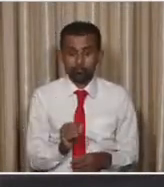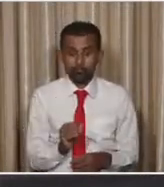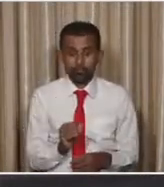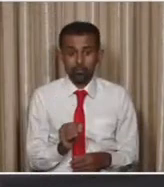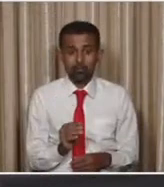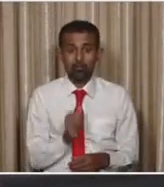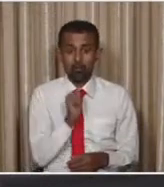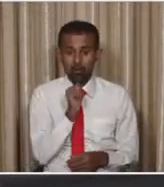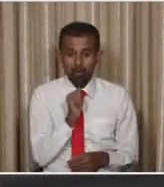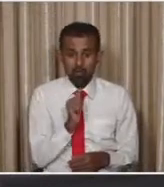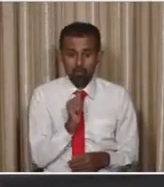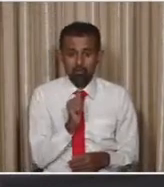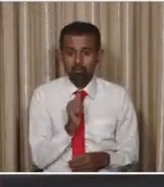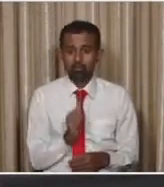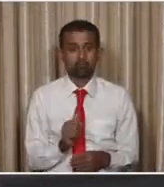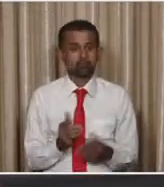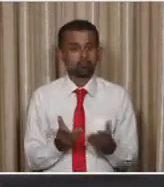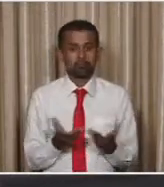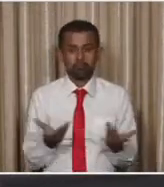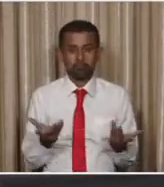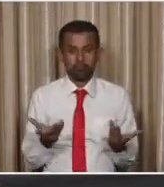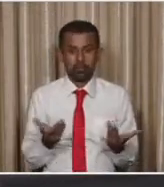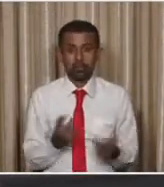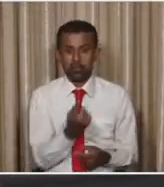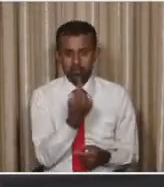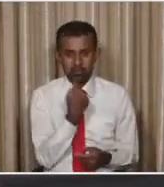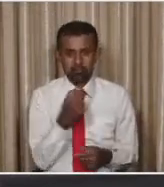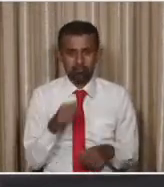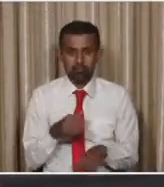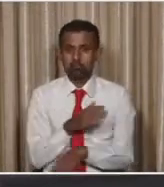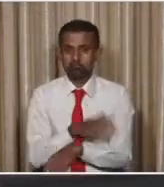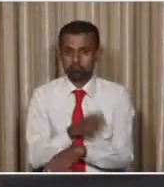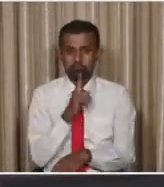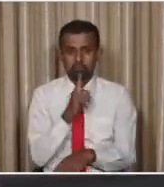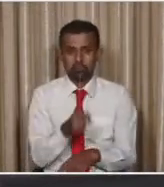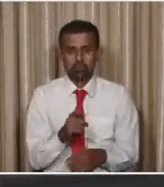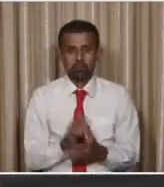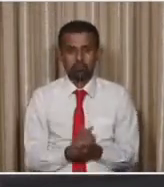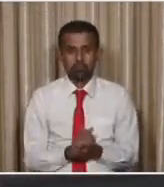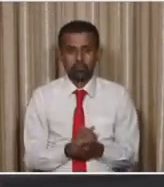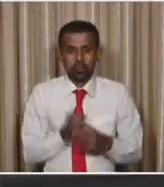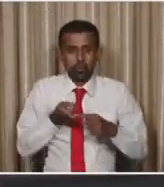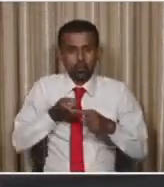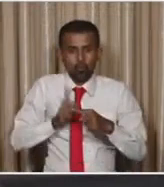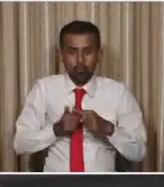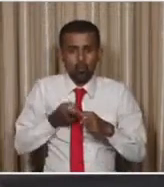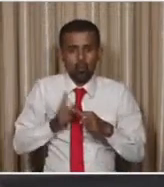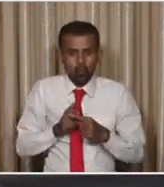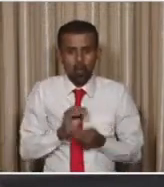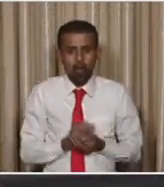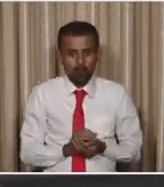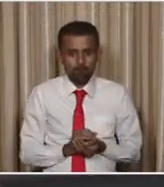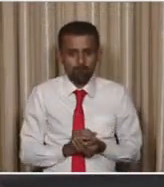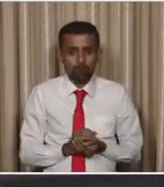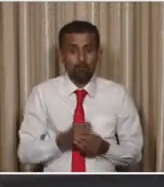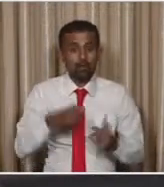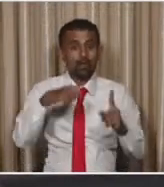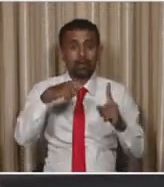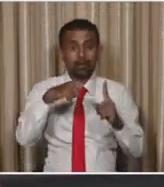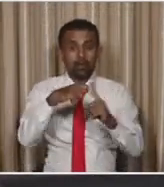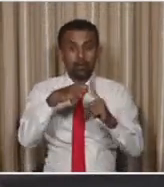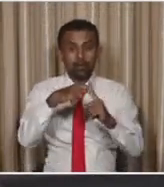මහ පොළවේ යථාර්ථය නෙවෙයි කියන කේ කිව්වා අයට මම මේ වෙලේ මතක් කරලා දෙන්න ඕනේ. මොකද ඒකට හොඳ උදාහරණ තියෙනවා. කෙහෙලිය